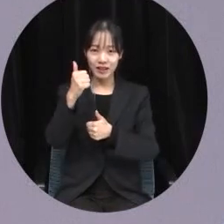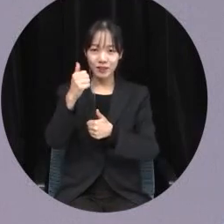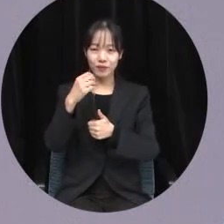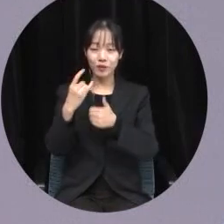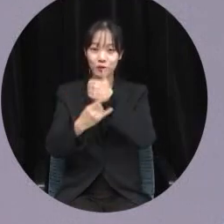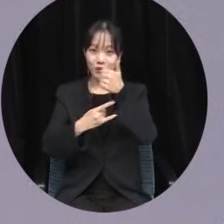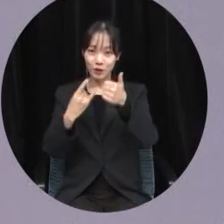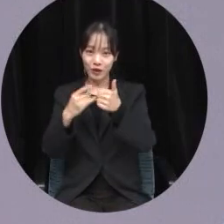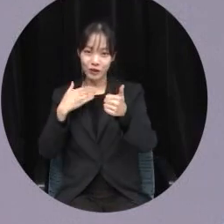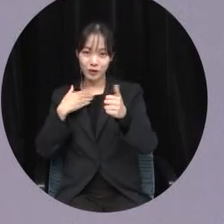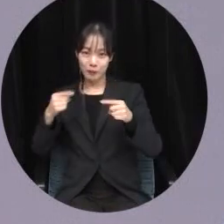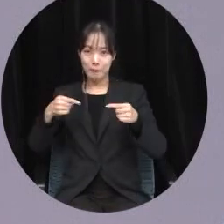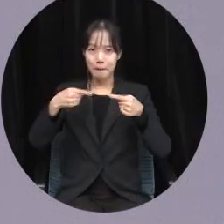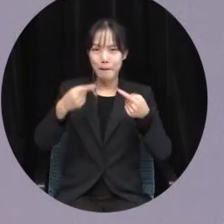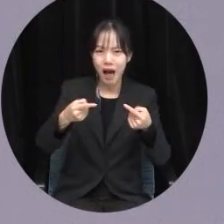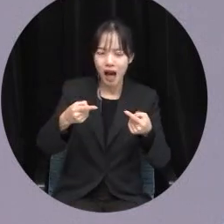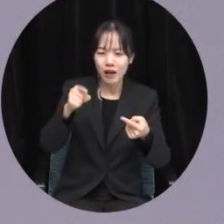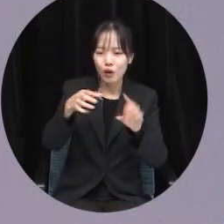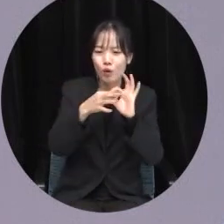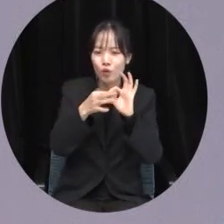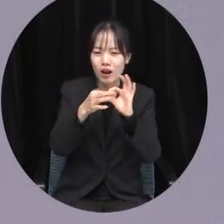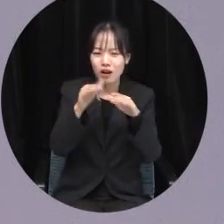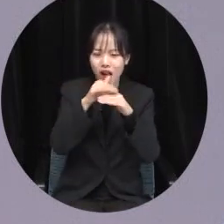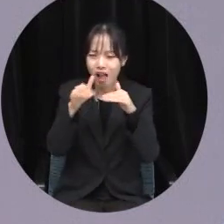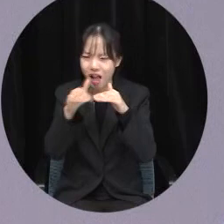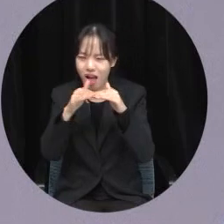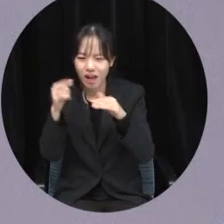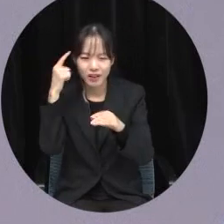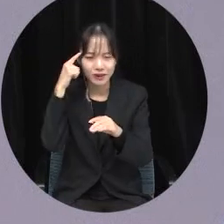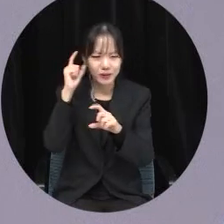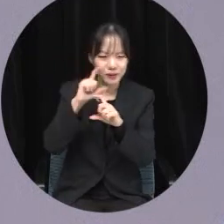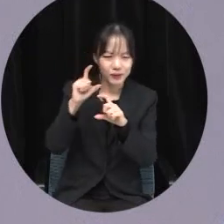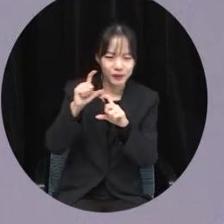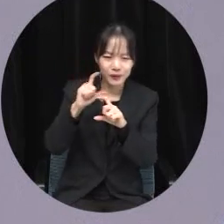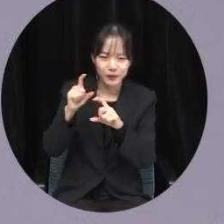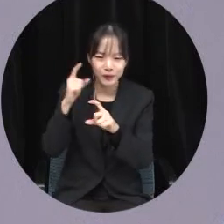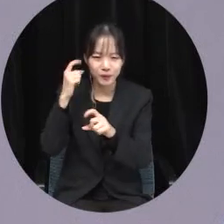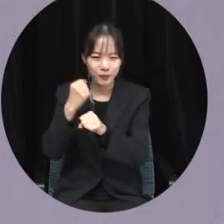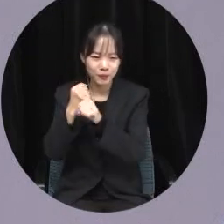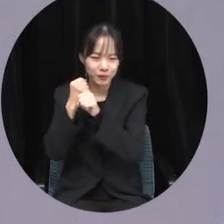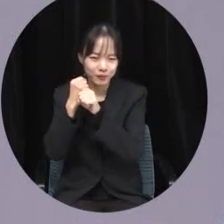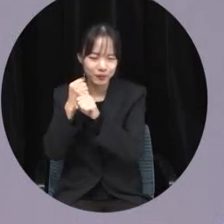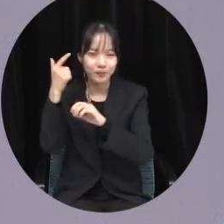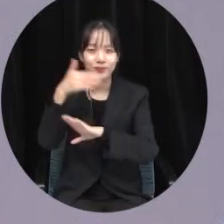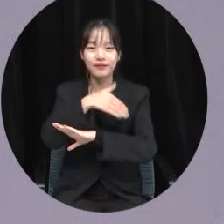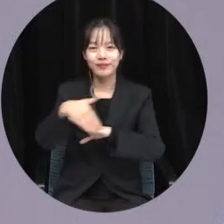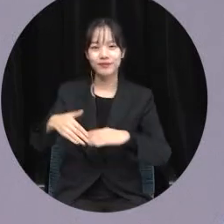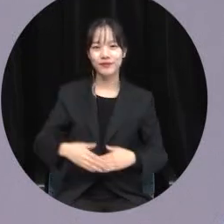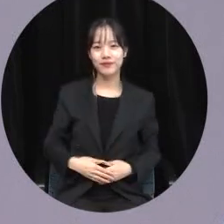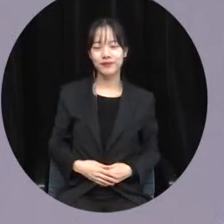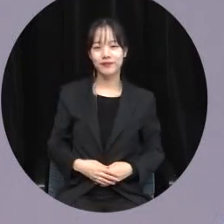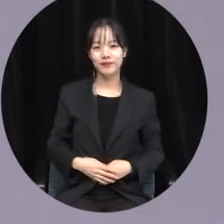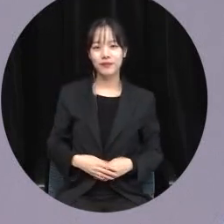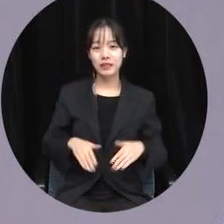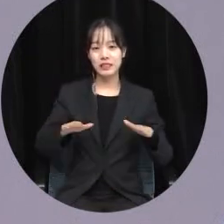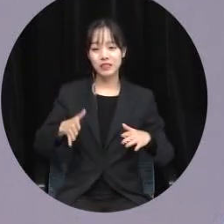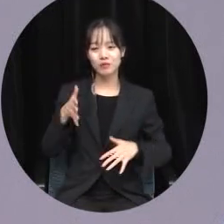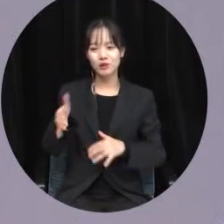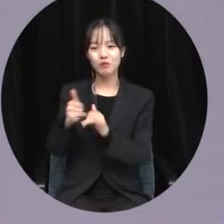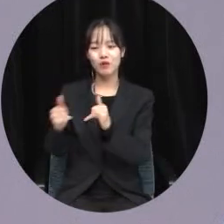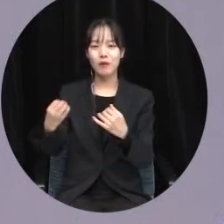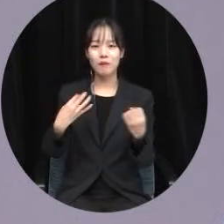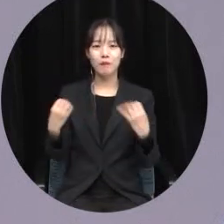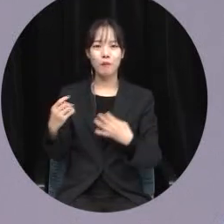개선을 힘써 볼 계획입니다. 지금 많은 전문가들이 지금 900조 원에 달하는